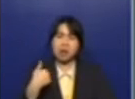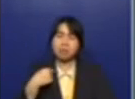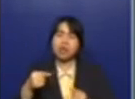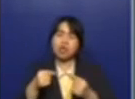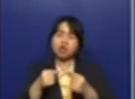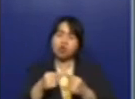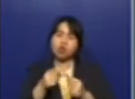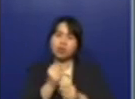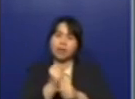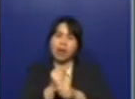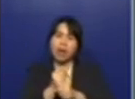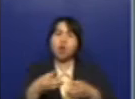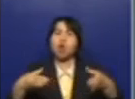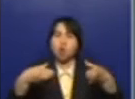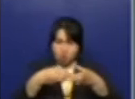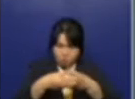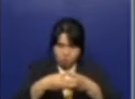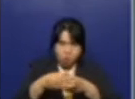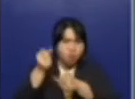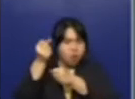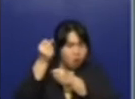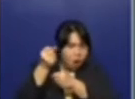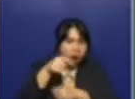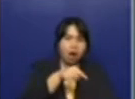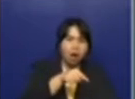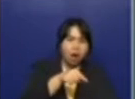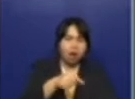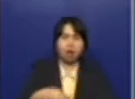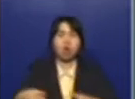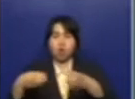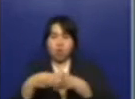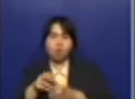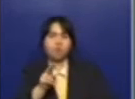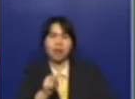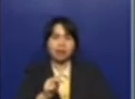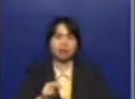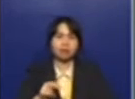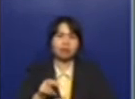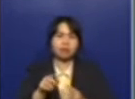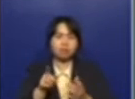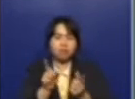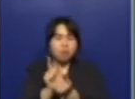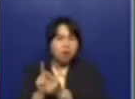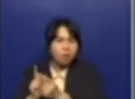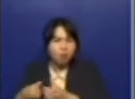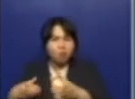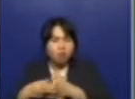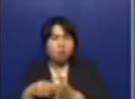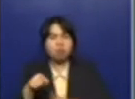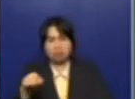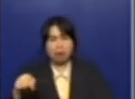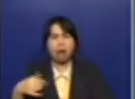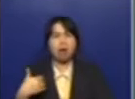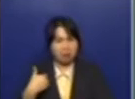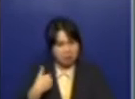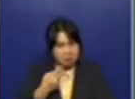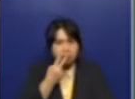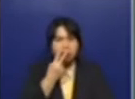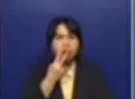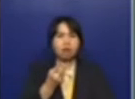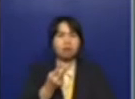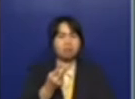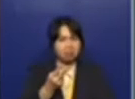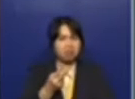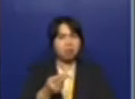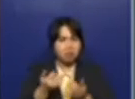เชียลแฟสม็อบไม่ว่าจะเป็นเรื่องของการนัดหมายทางโซเชียลสิ่งเหล่านี้เป็นปรากฏการณ์ในเกิดขึ้นใน